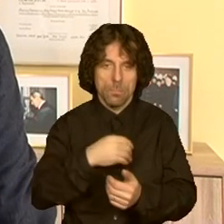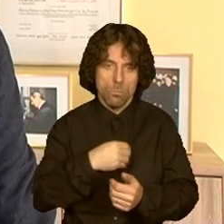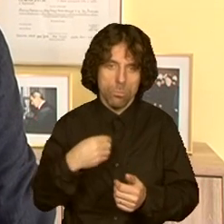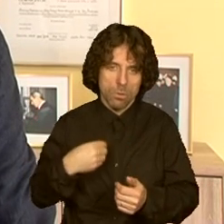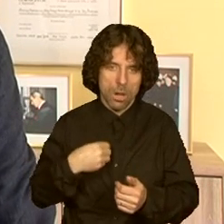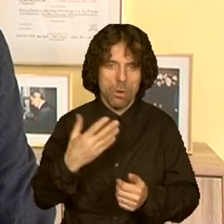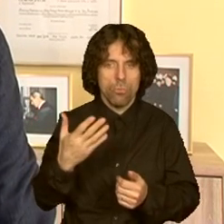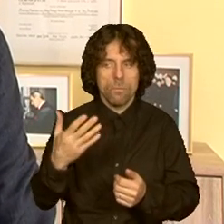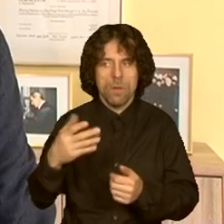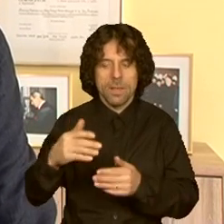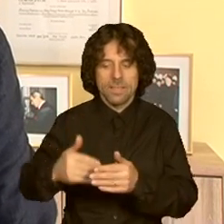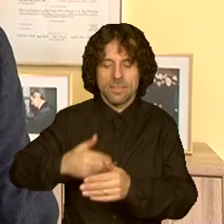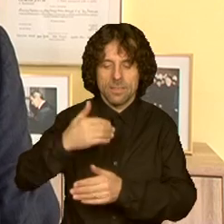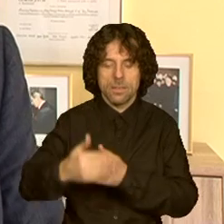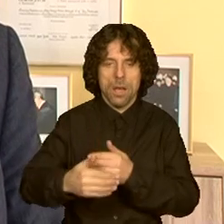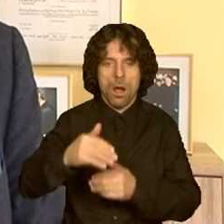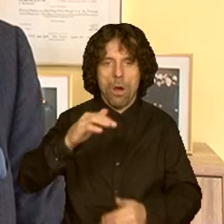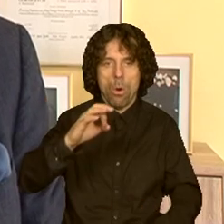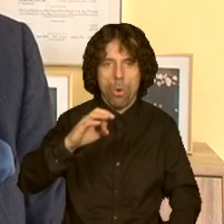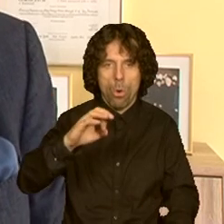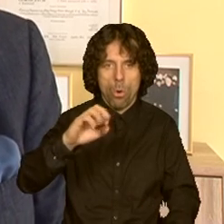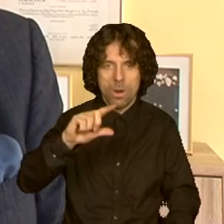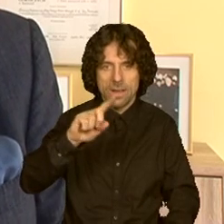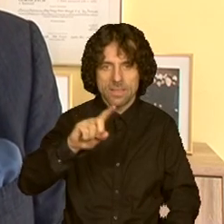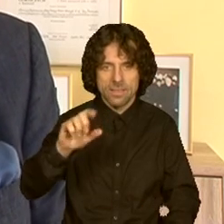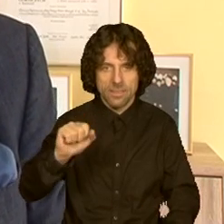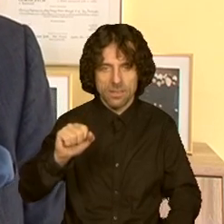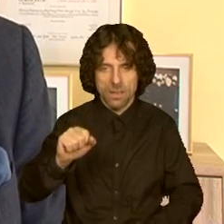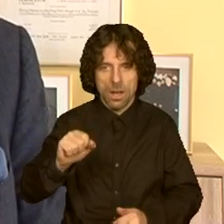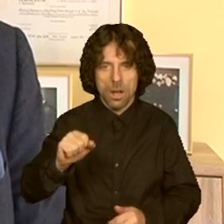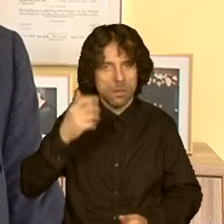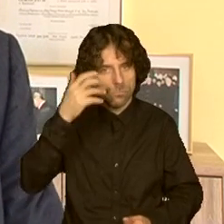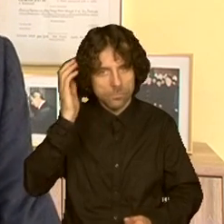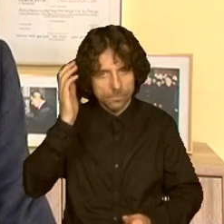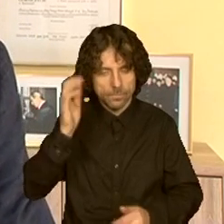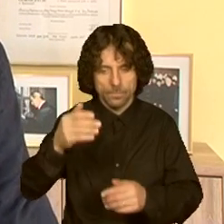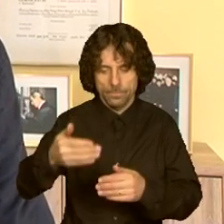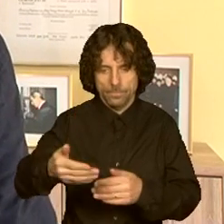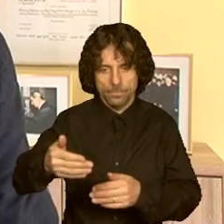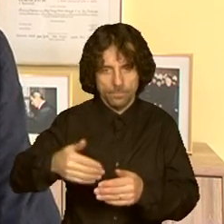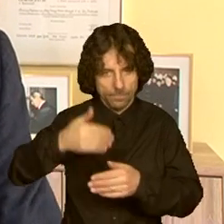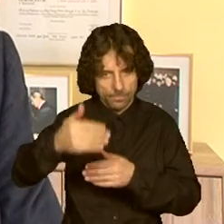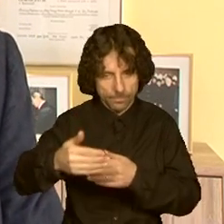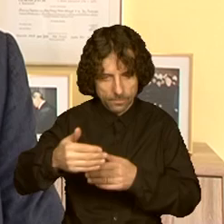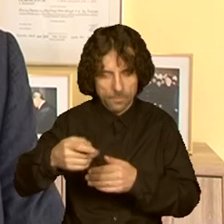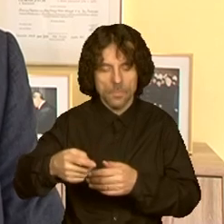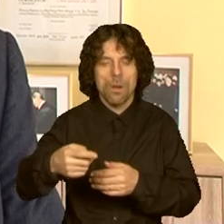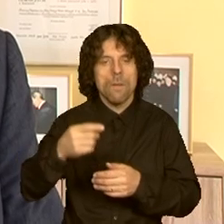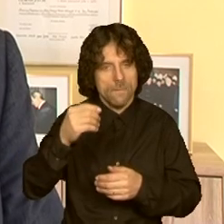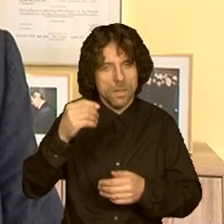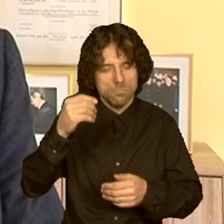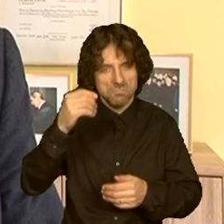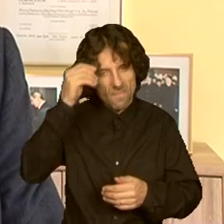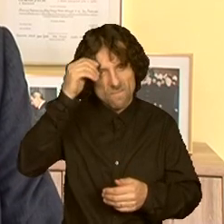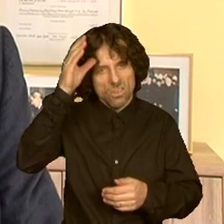grona tych Polaków z Zaolzia, którzy przyjechali do Polski. Była to spora grupa ludzi bardzo wykształconych, którzy